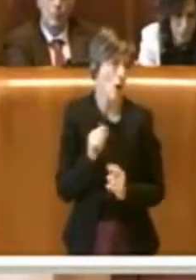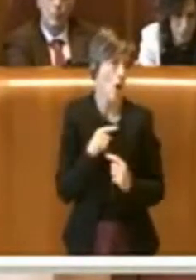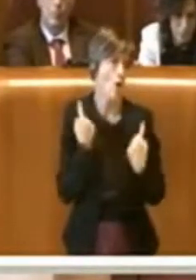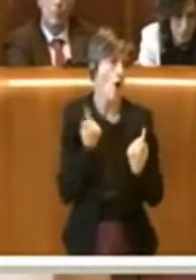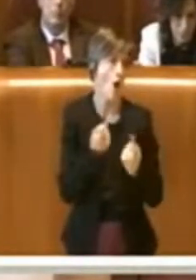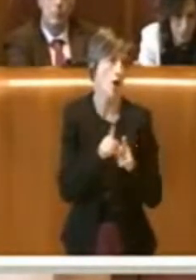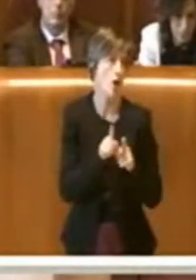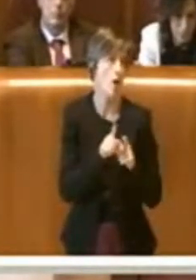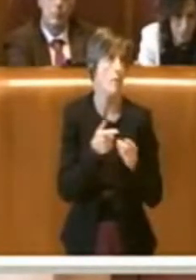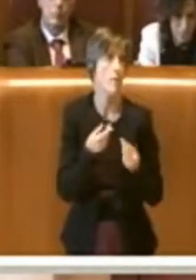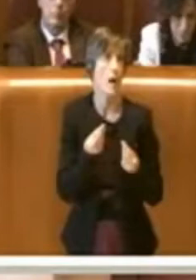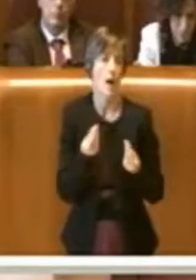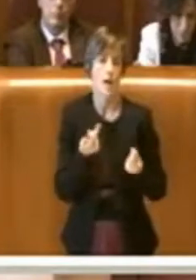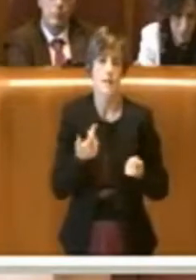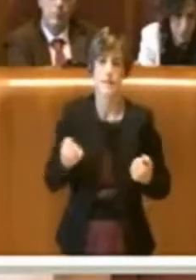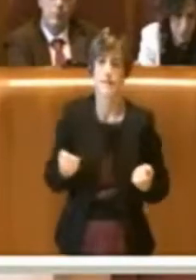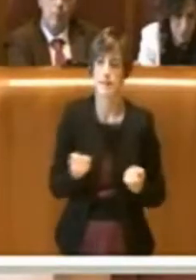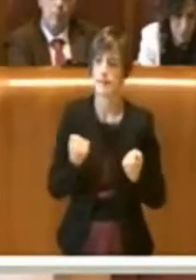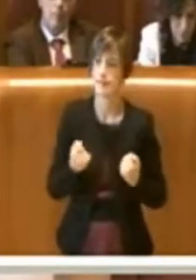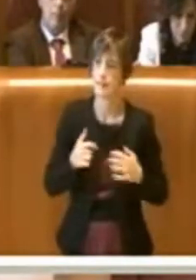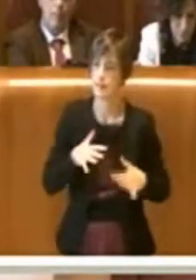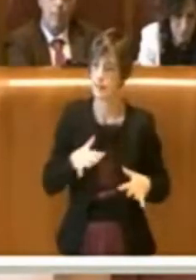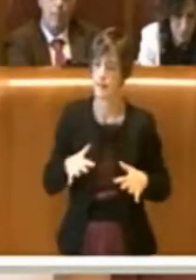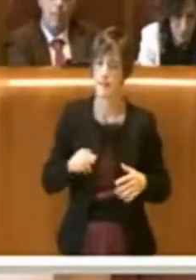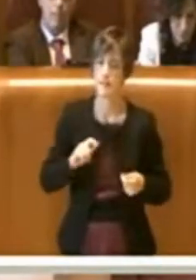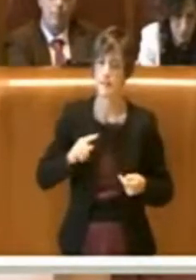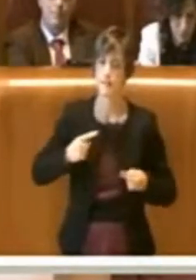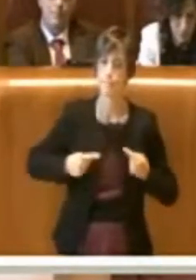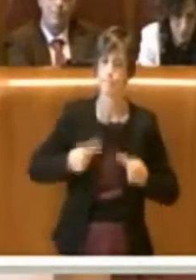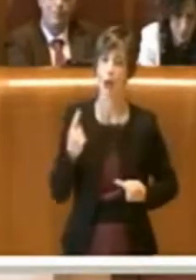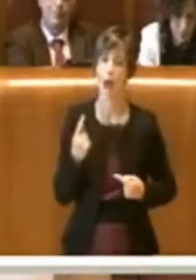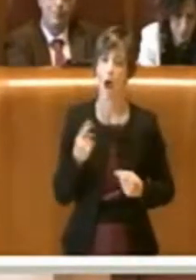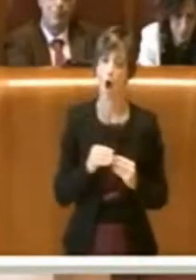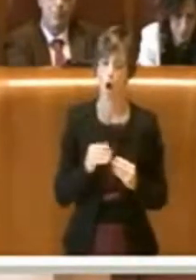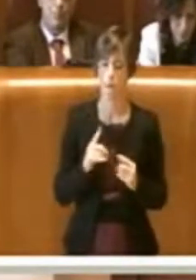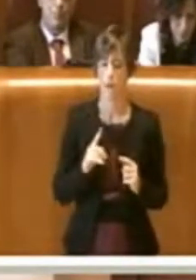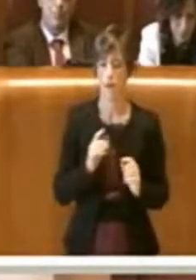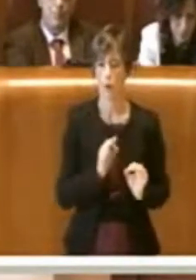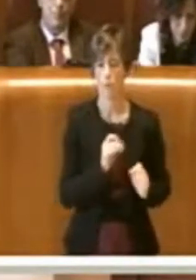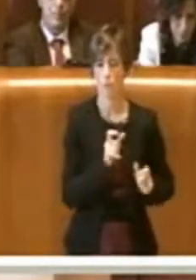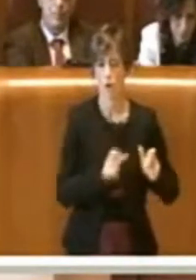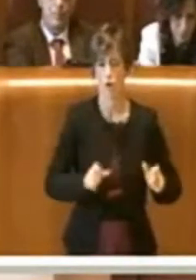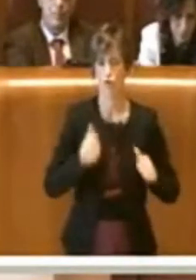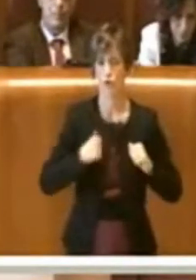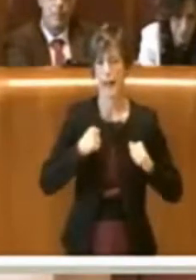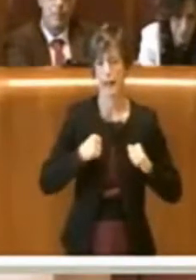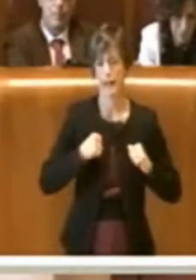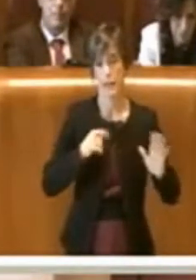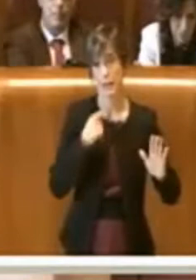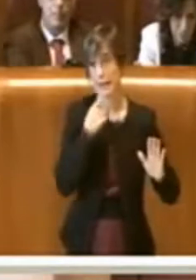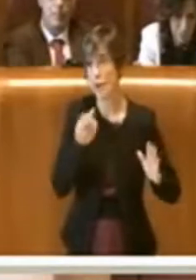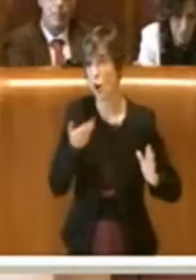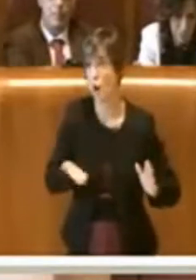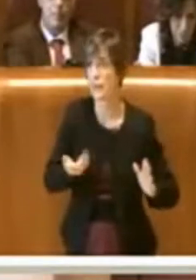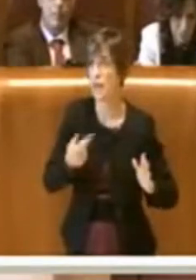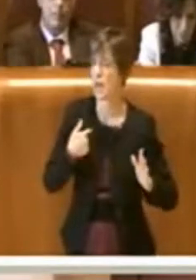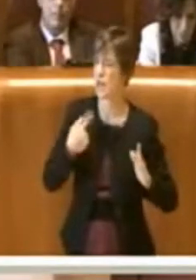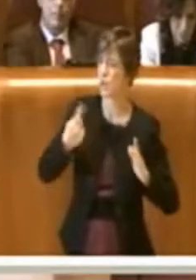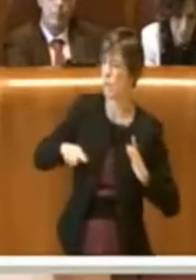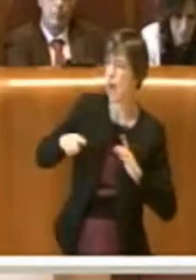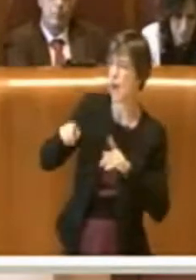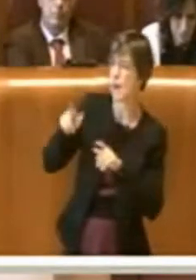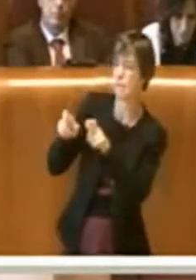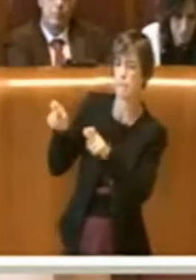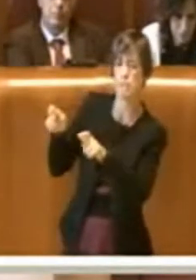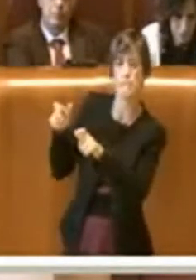grosso impulso. Io ve lo dico a chi è in aula adesso, al personale di Roma Capitale,